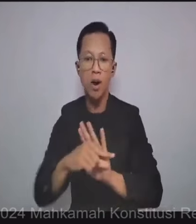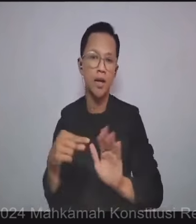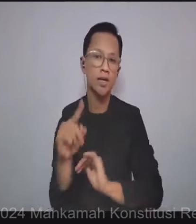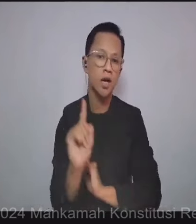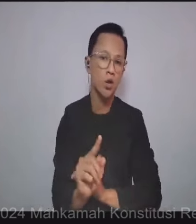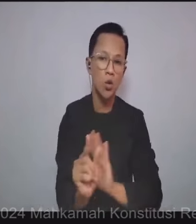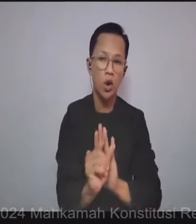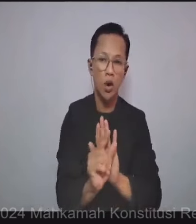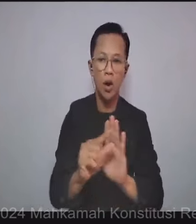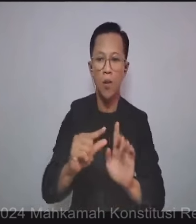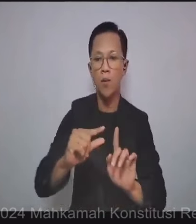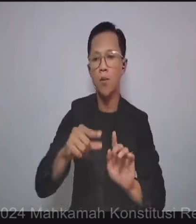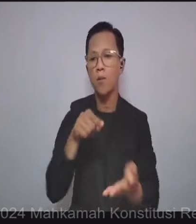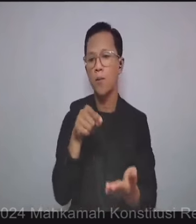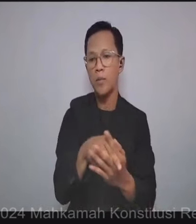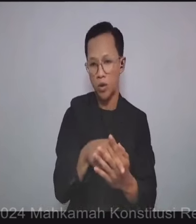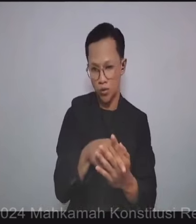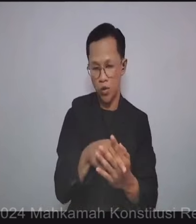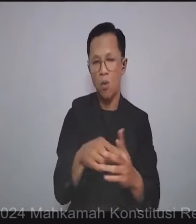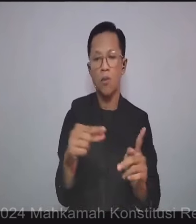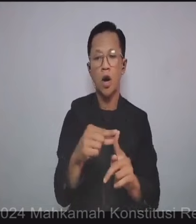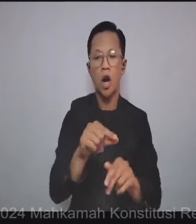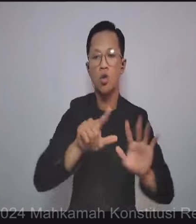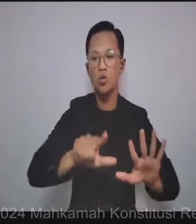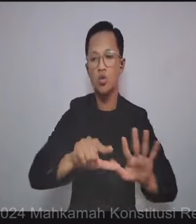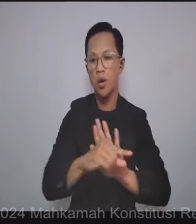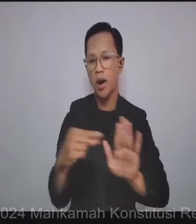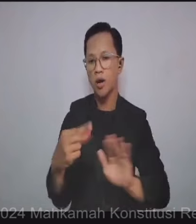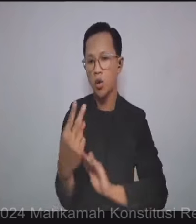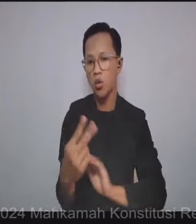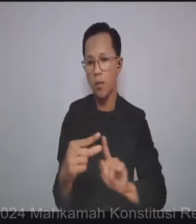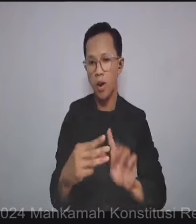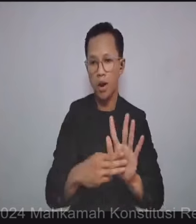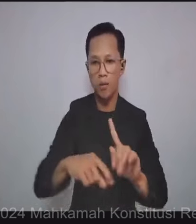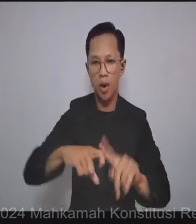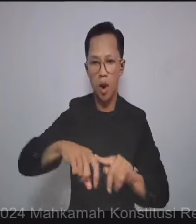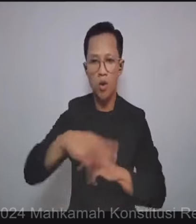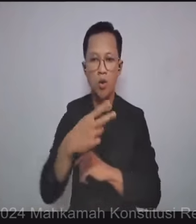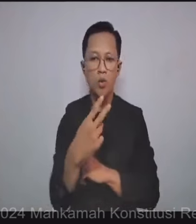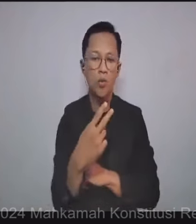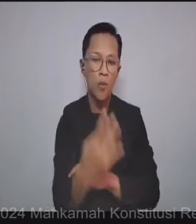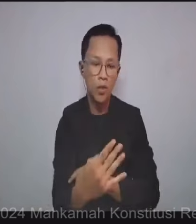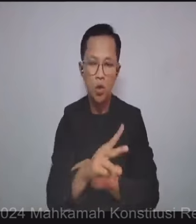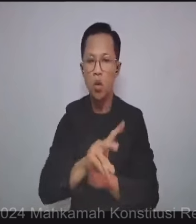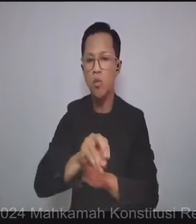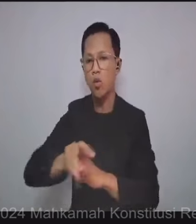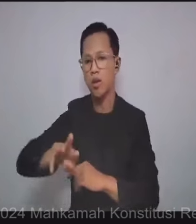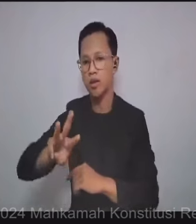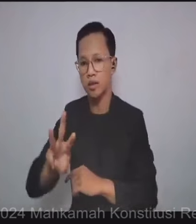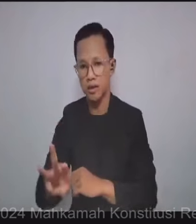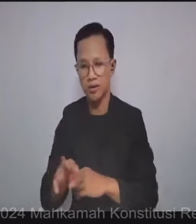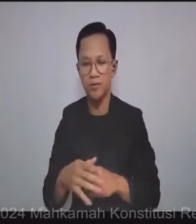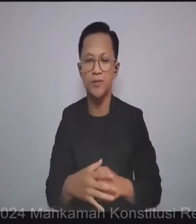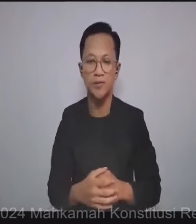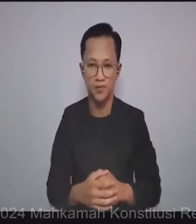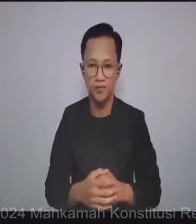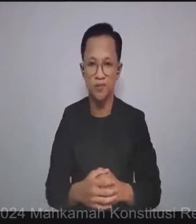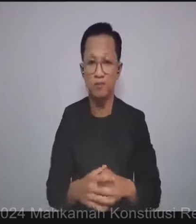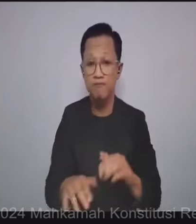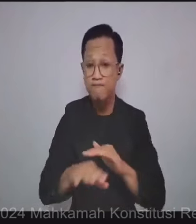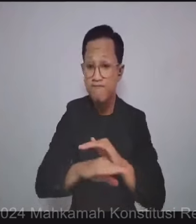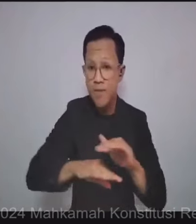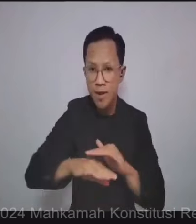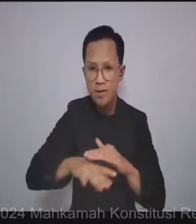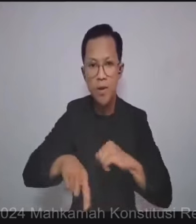2 PMK 4 2023 Sebagaimana telah diubah dengan PMK 2 2024 berdasarkan pertimbangan